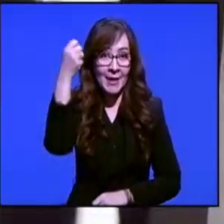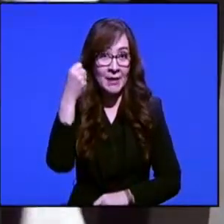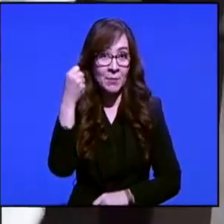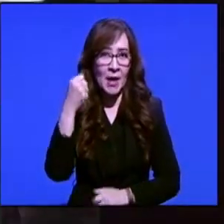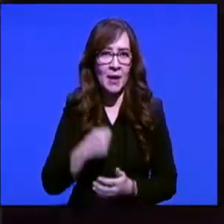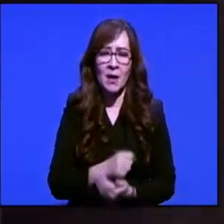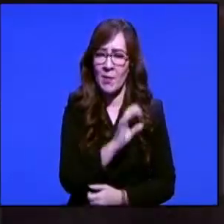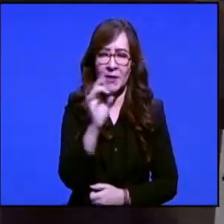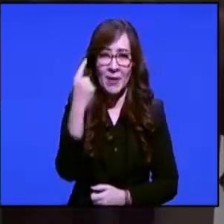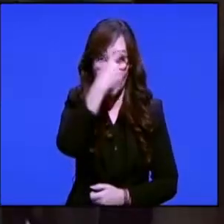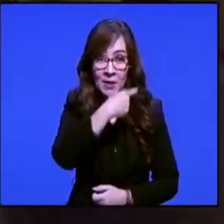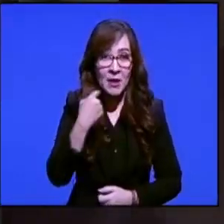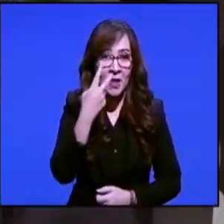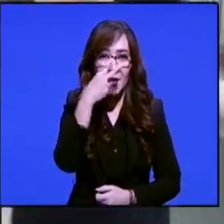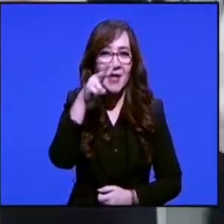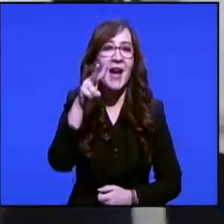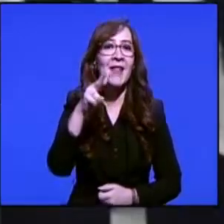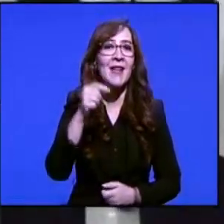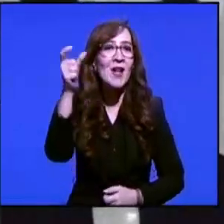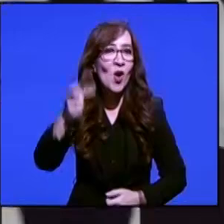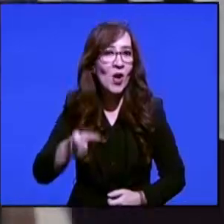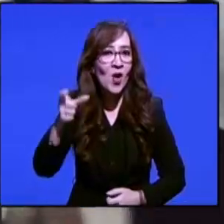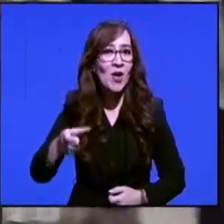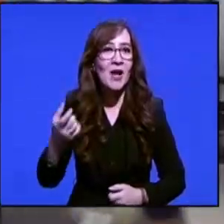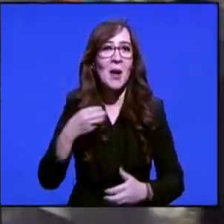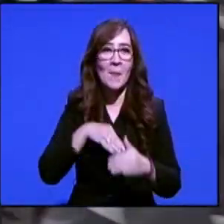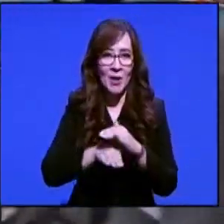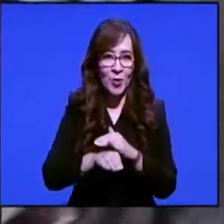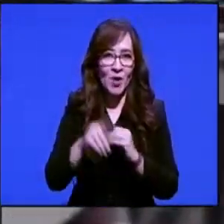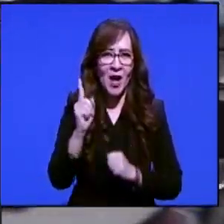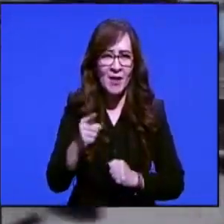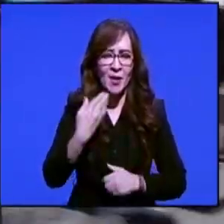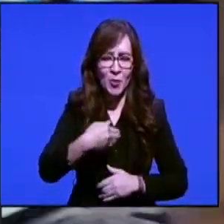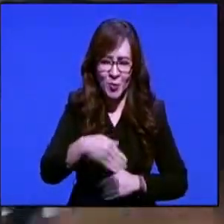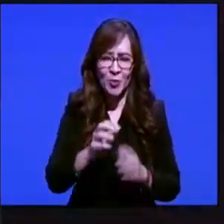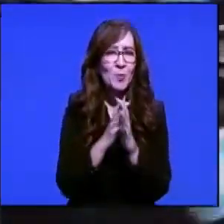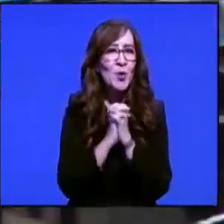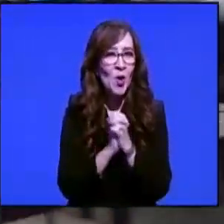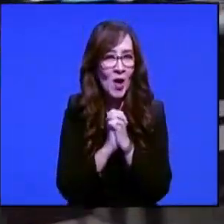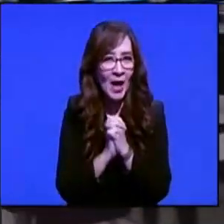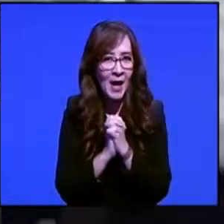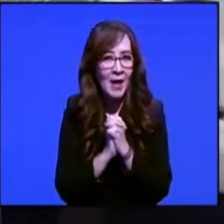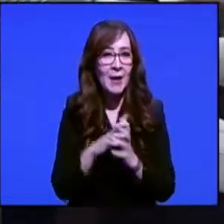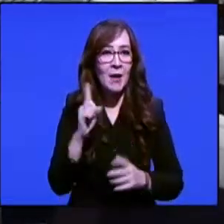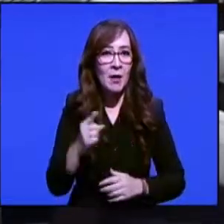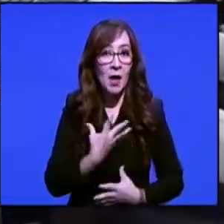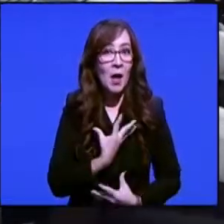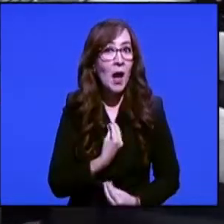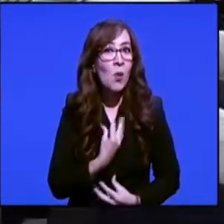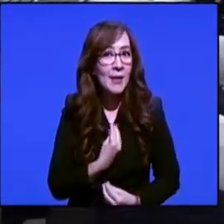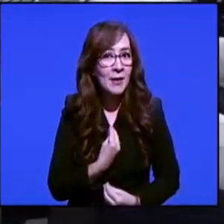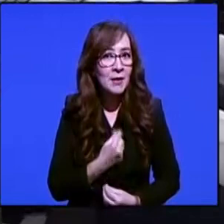Beragam ekspresi tampak dari para peserta yang memasuki ruangan. Ada yang terus berdoa, tegang, hingga ada pula yang